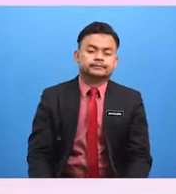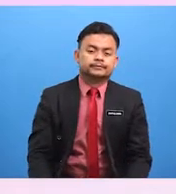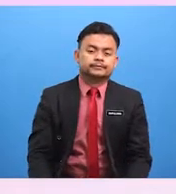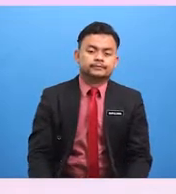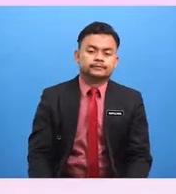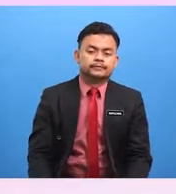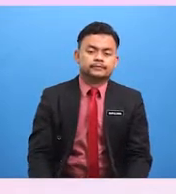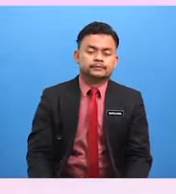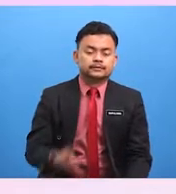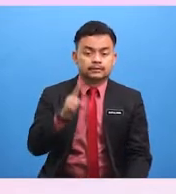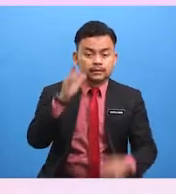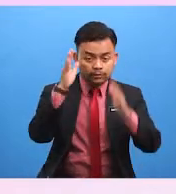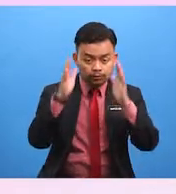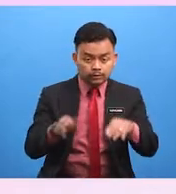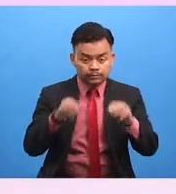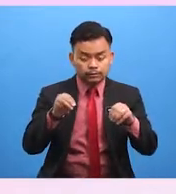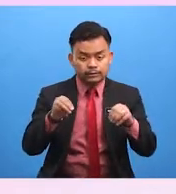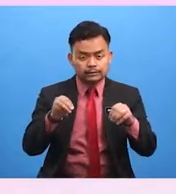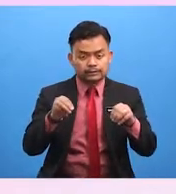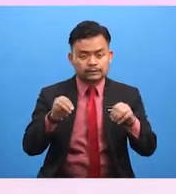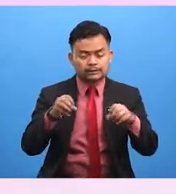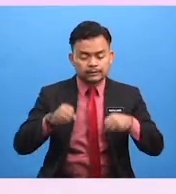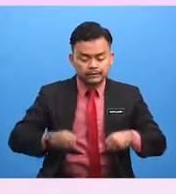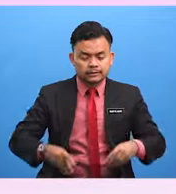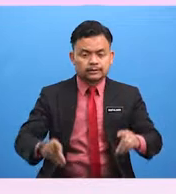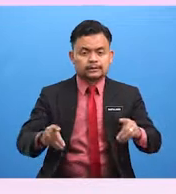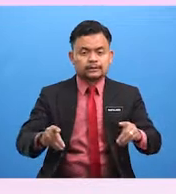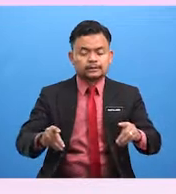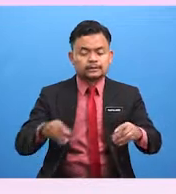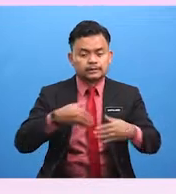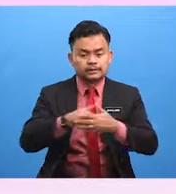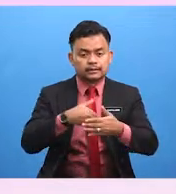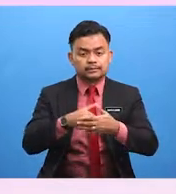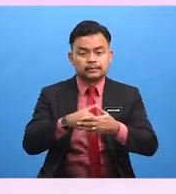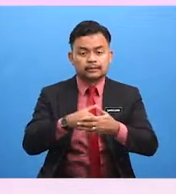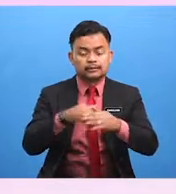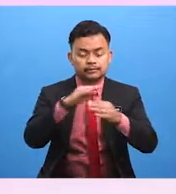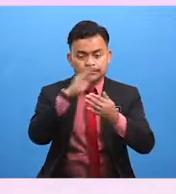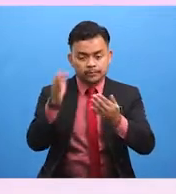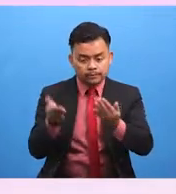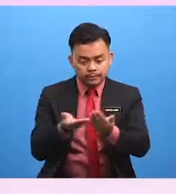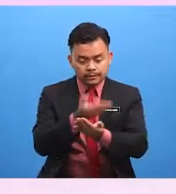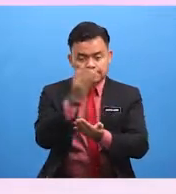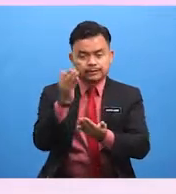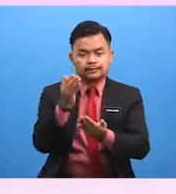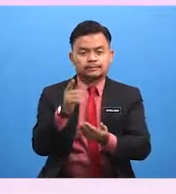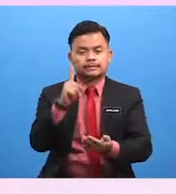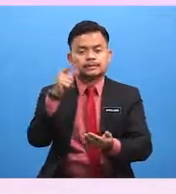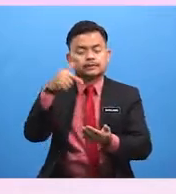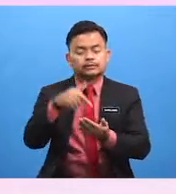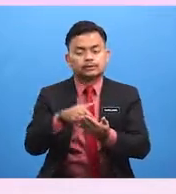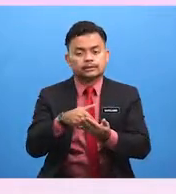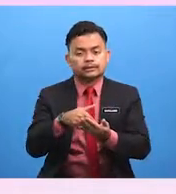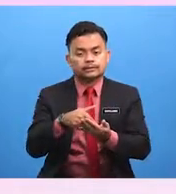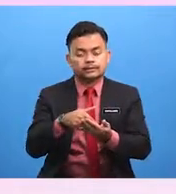Kelihatan seorang murid sedang menyepak bola yang berbentuk sfera. Sementara seorang